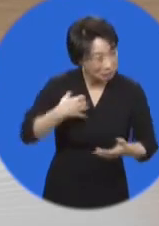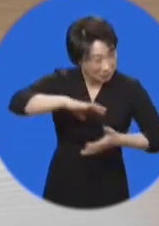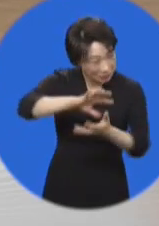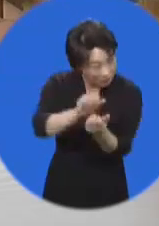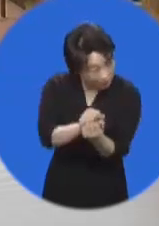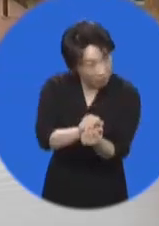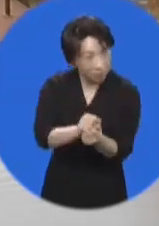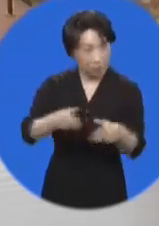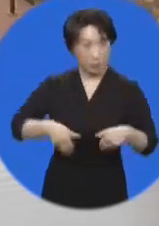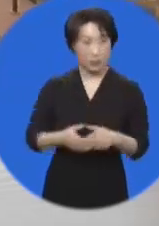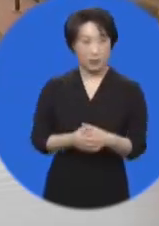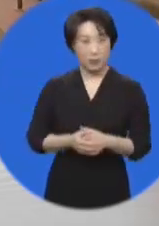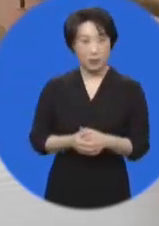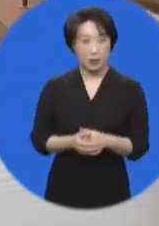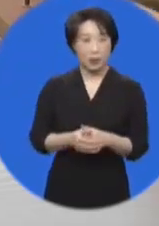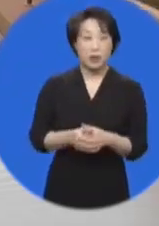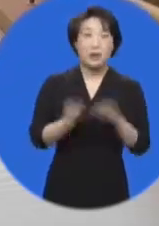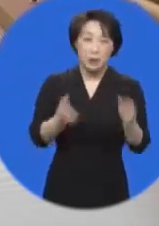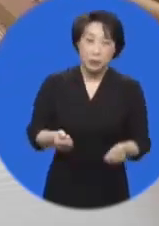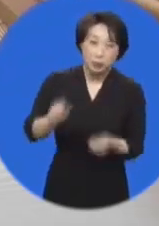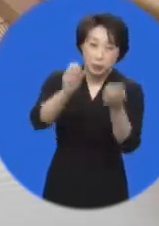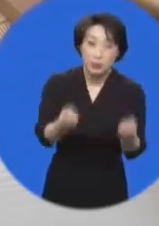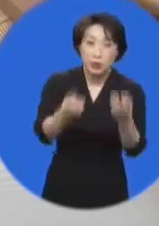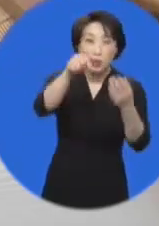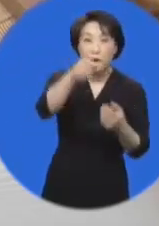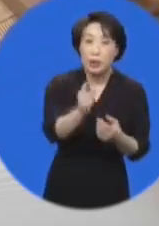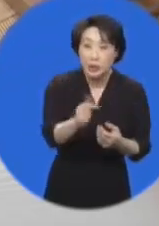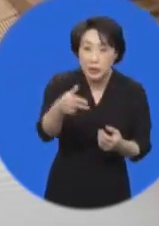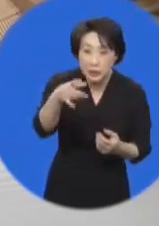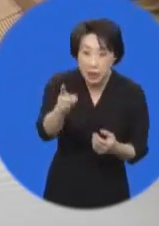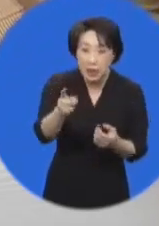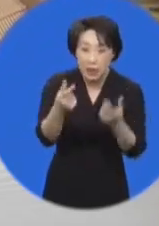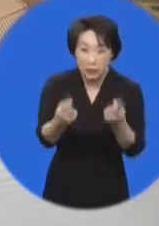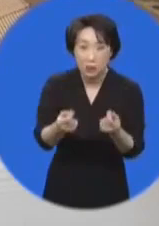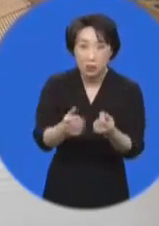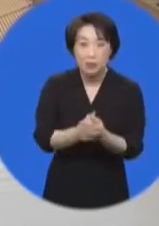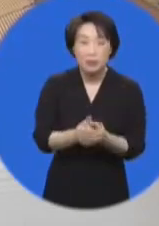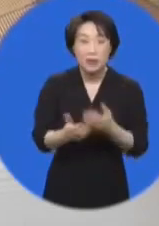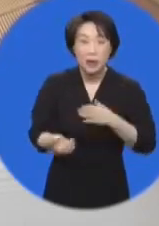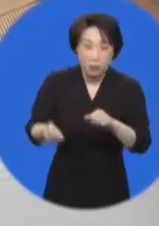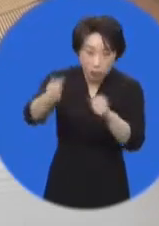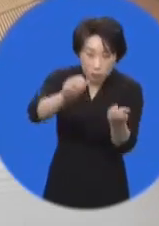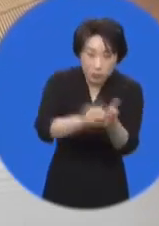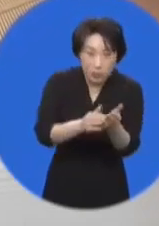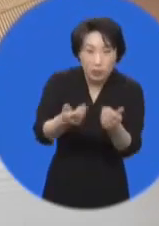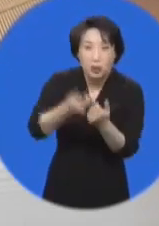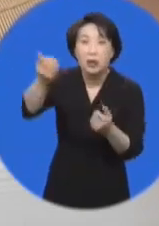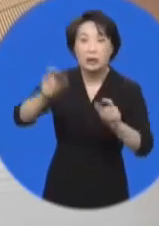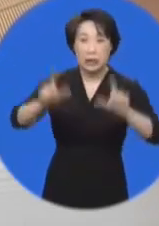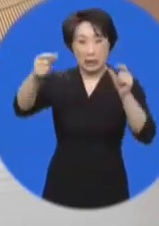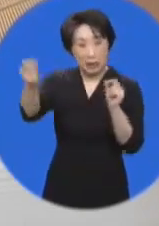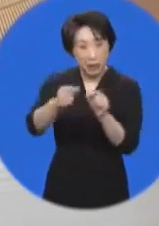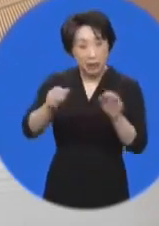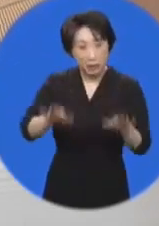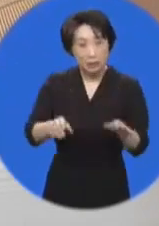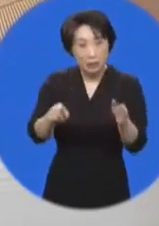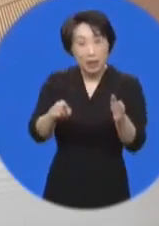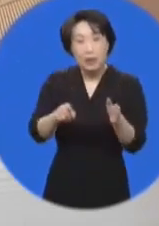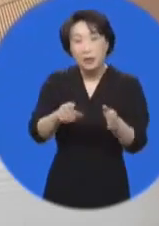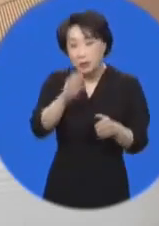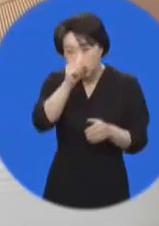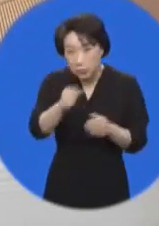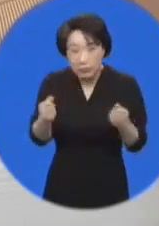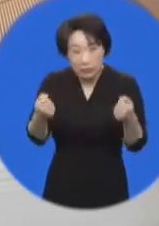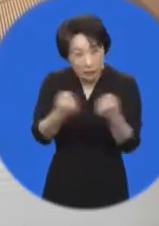다하라. 응? 관제와 같이 볼때 내가 부음이 되고 떠날 기약이 가까웠다. 내가 선한 싸움을 싸우고